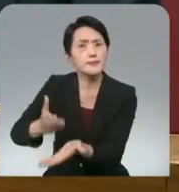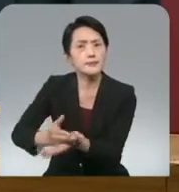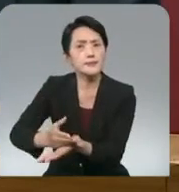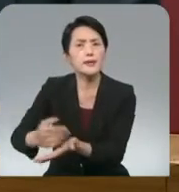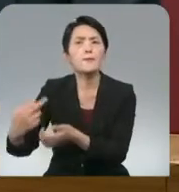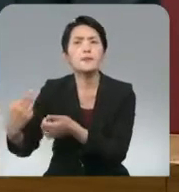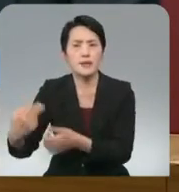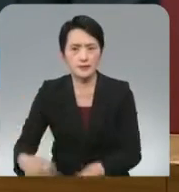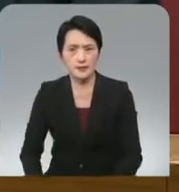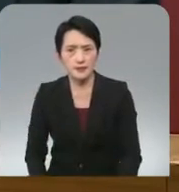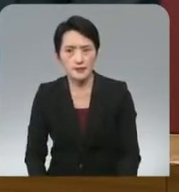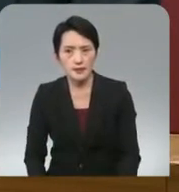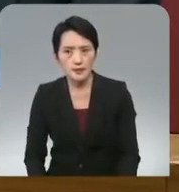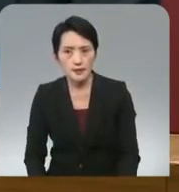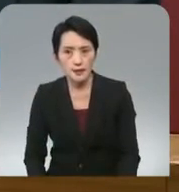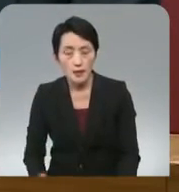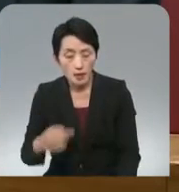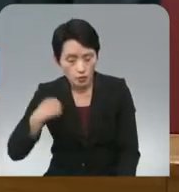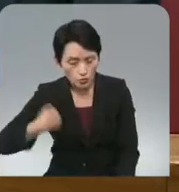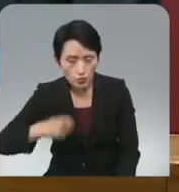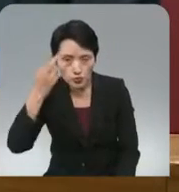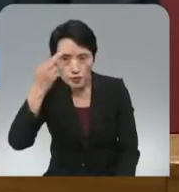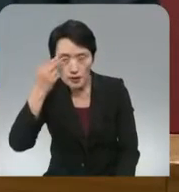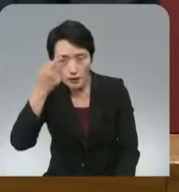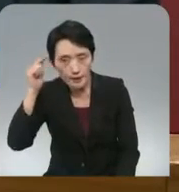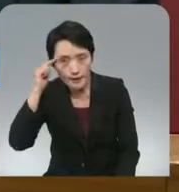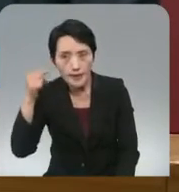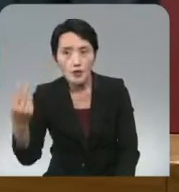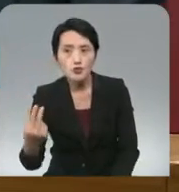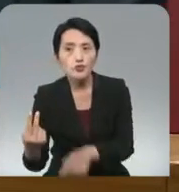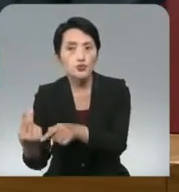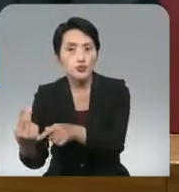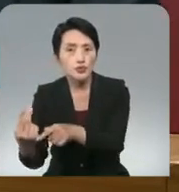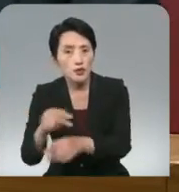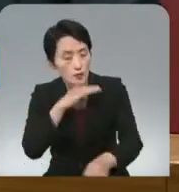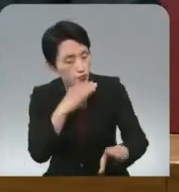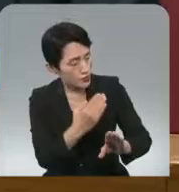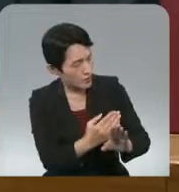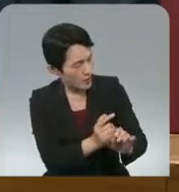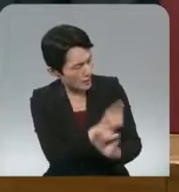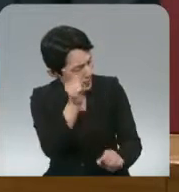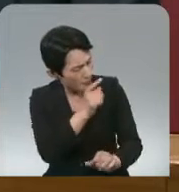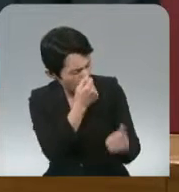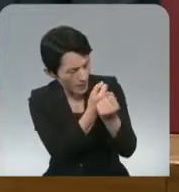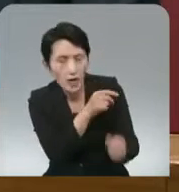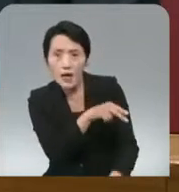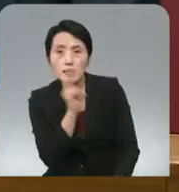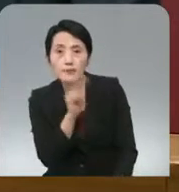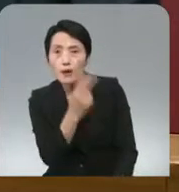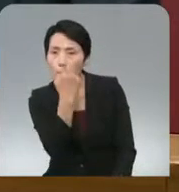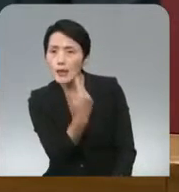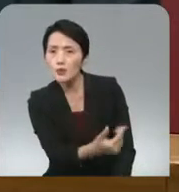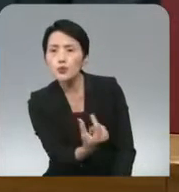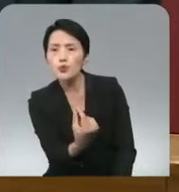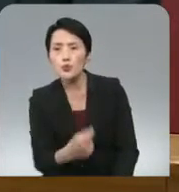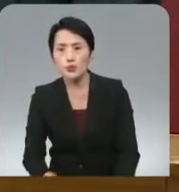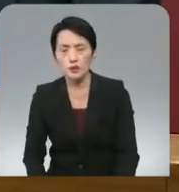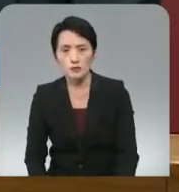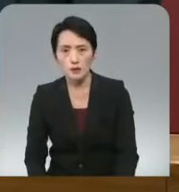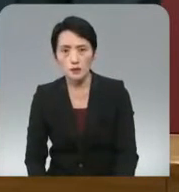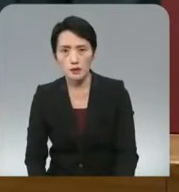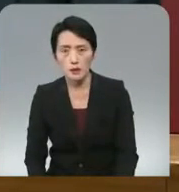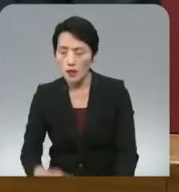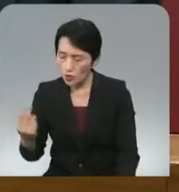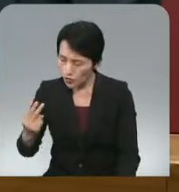la Chine et la Russie ils sont opposés pourtant certains d'entre eux comme les États-Unis la France ainsi que la Corée du Sud et le Japon